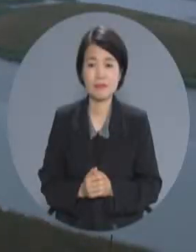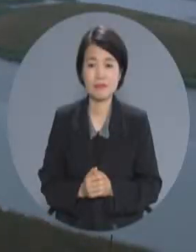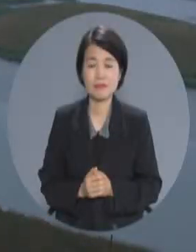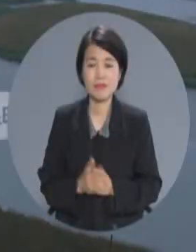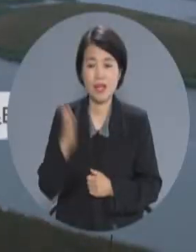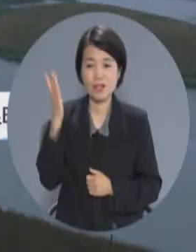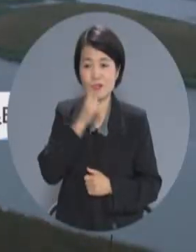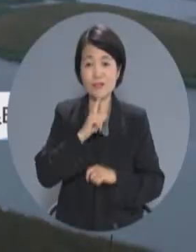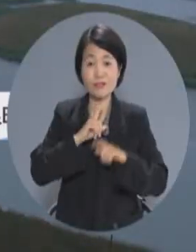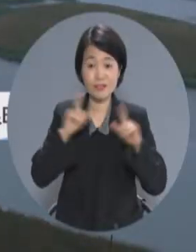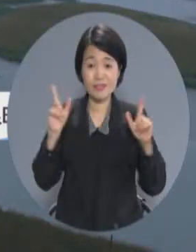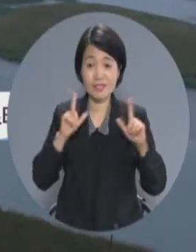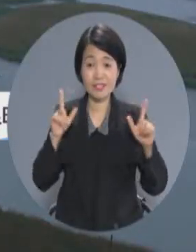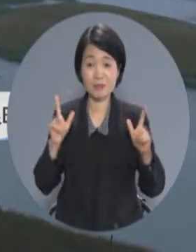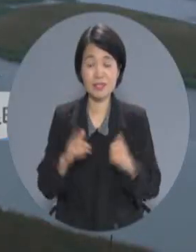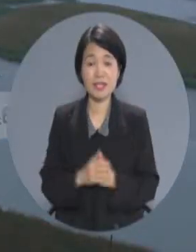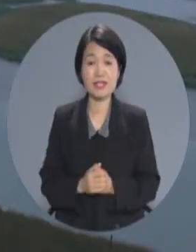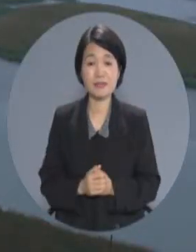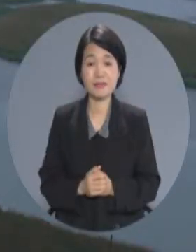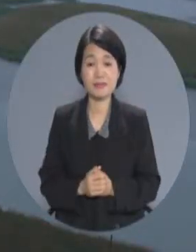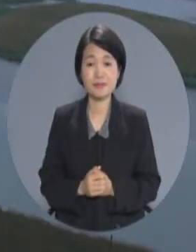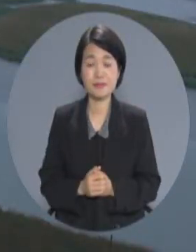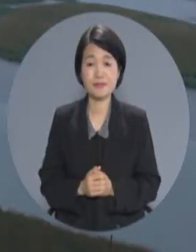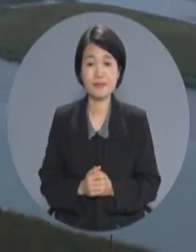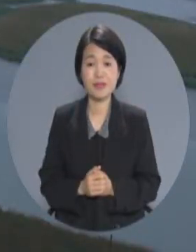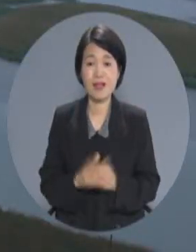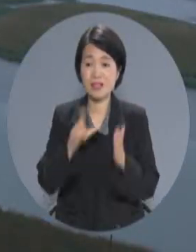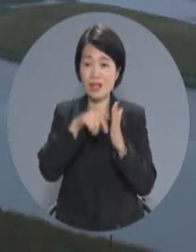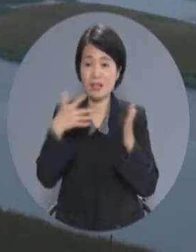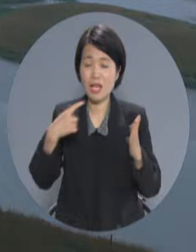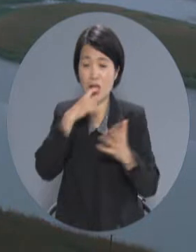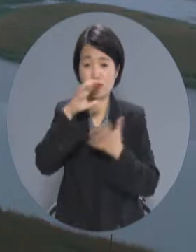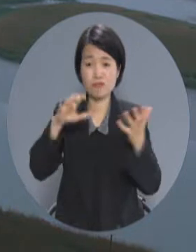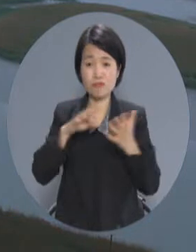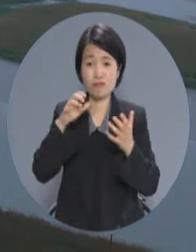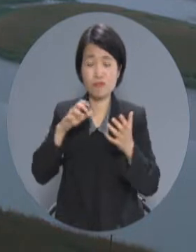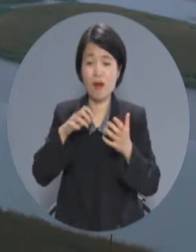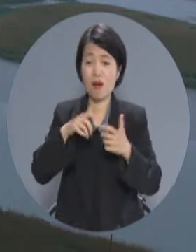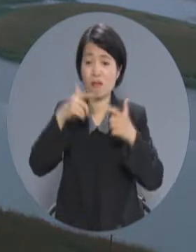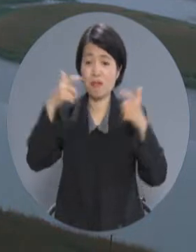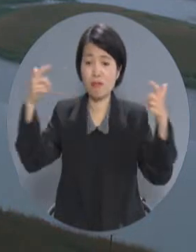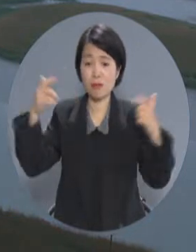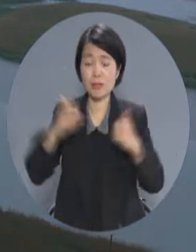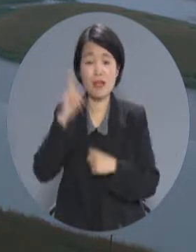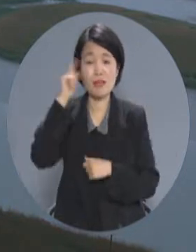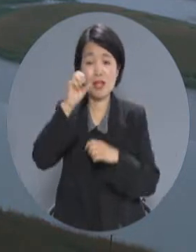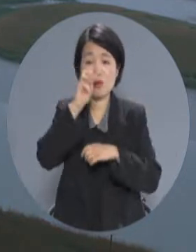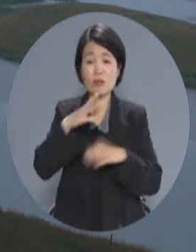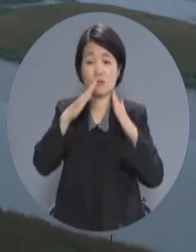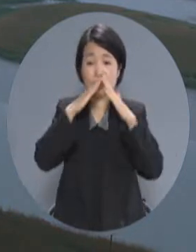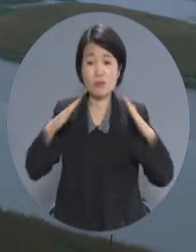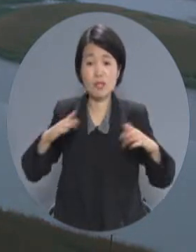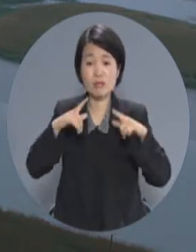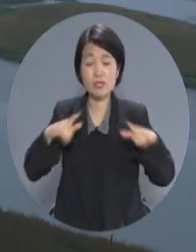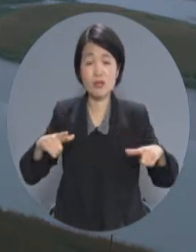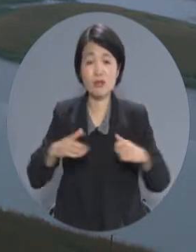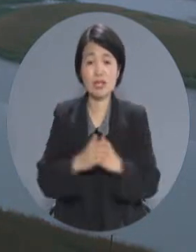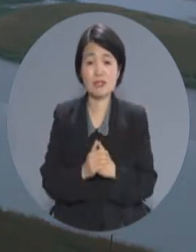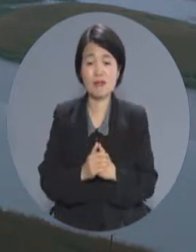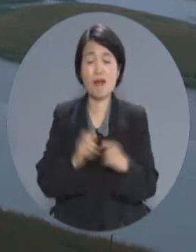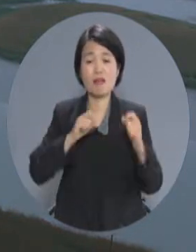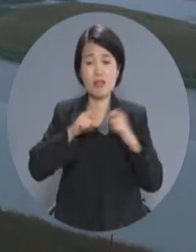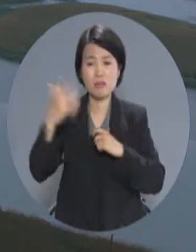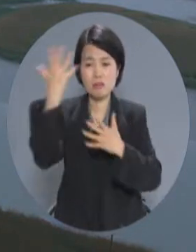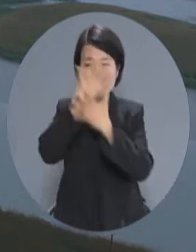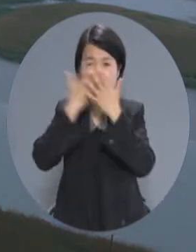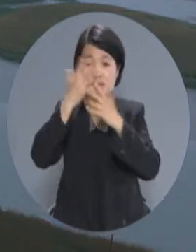여수 mbc ai 내일의 날씨 입니다 갈수록 구름에 양이 많아지면서 내에 광주와 전남지역 에는 대체로